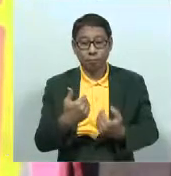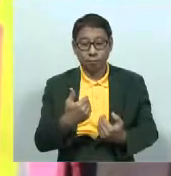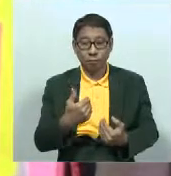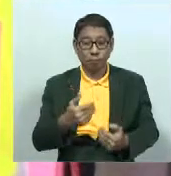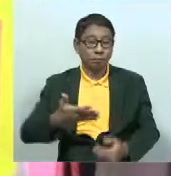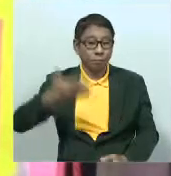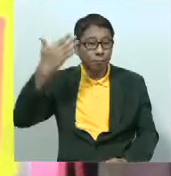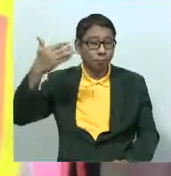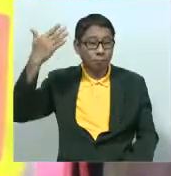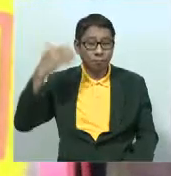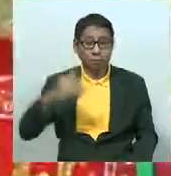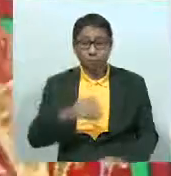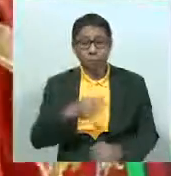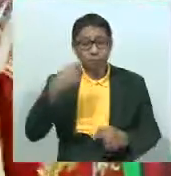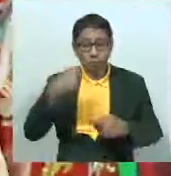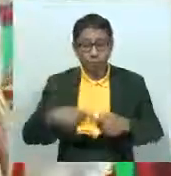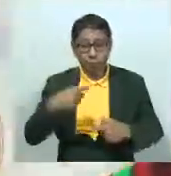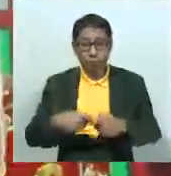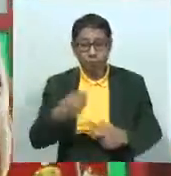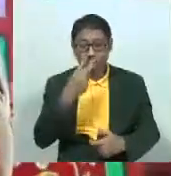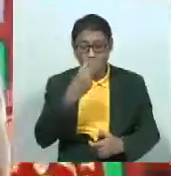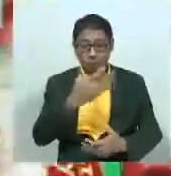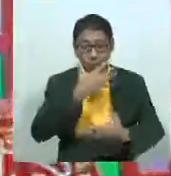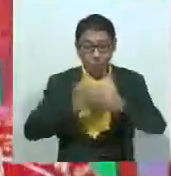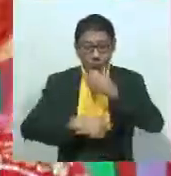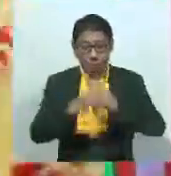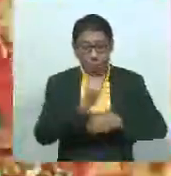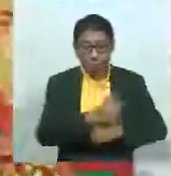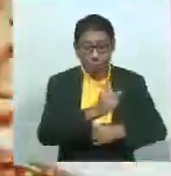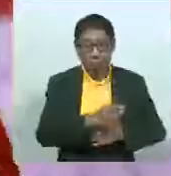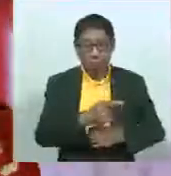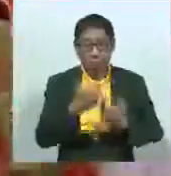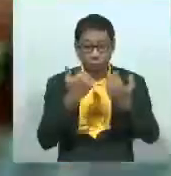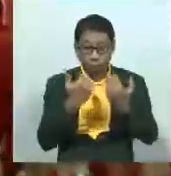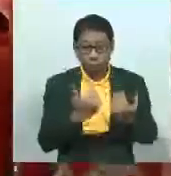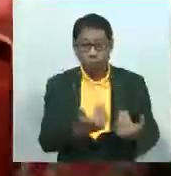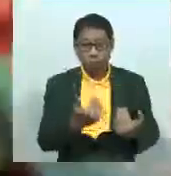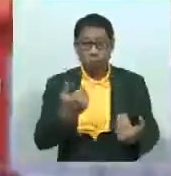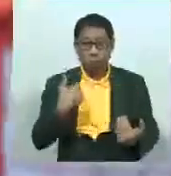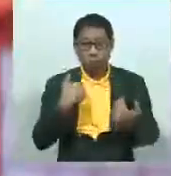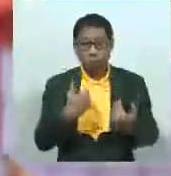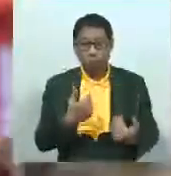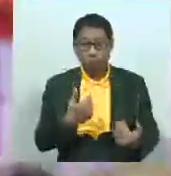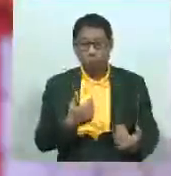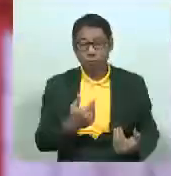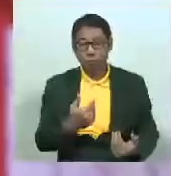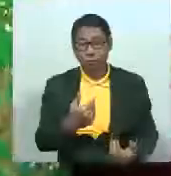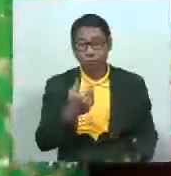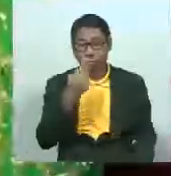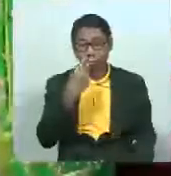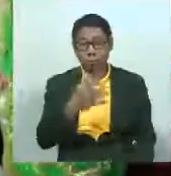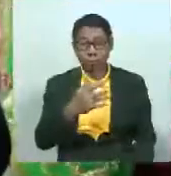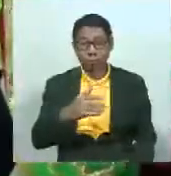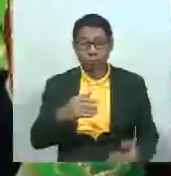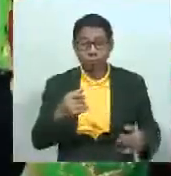สมัยก่อนมันไม่ใช่สมัยก่อนนี่คือต้องมาดูอย่างนี้ถ้าถามว่าณตอนนี้มันก็ไม่บูมเหมือน